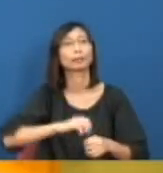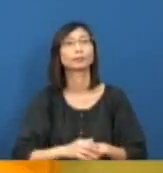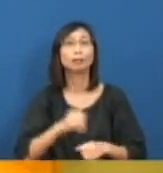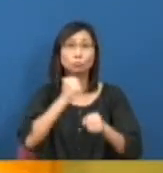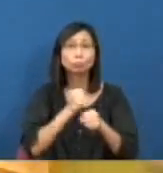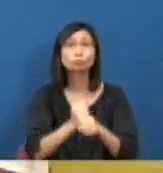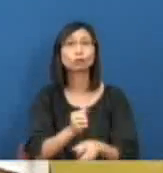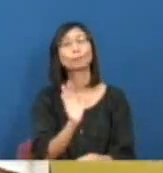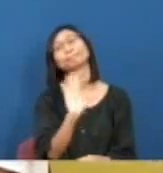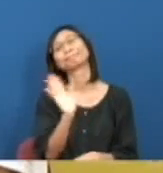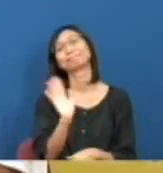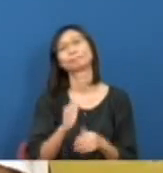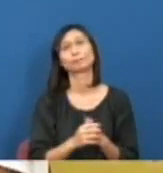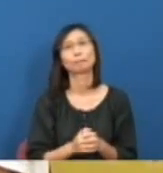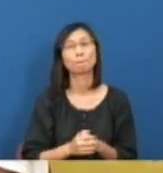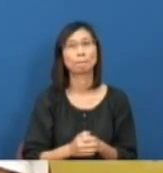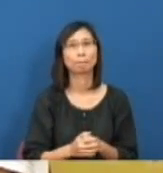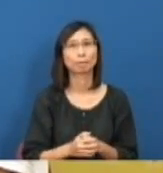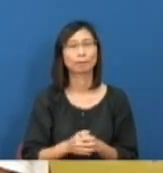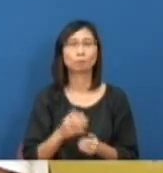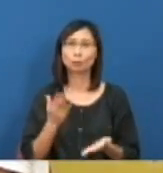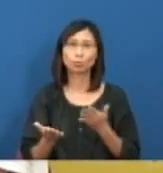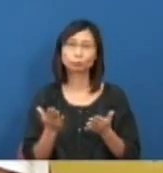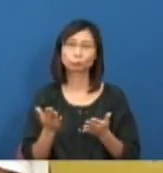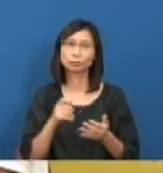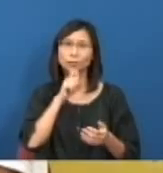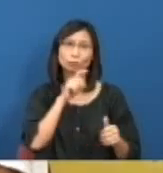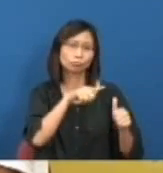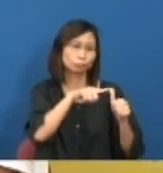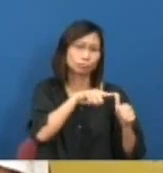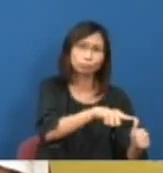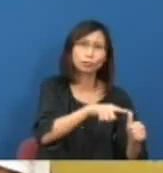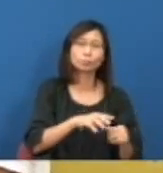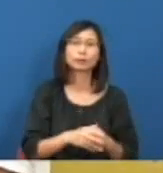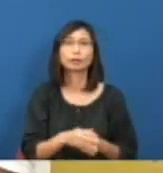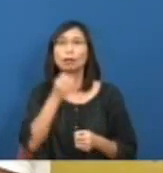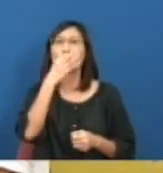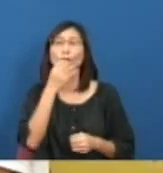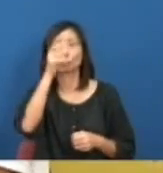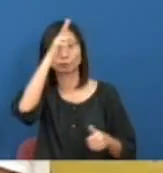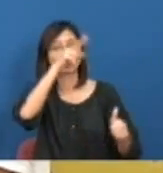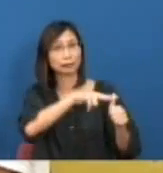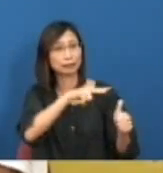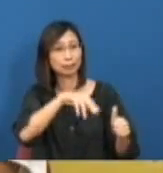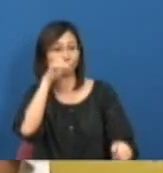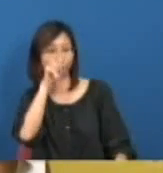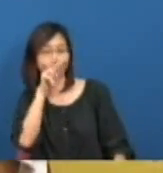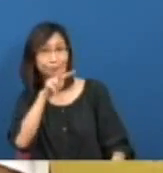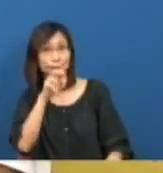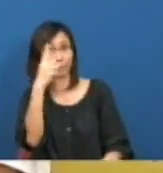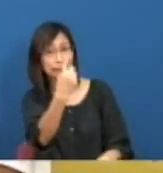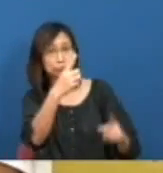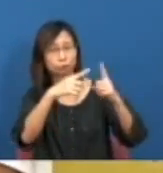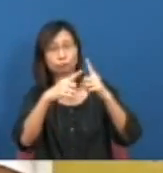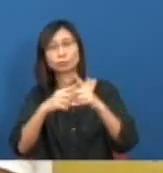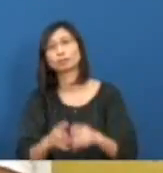有時是被迫的，但就即香港的政治當然是即很看重個人，這個也不 是你雖然說中不